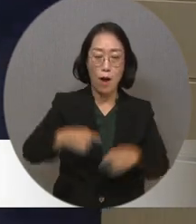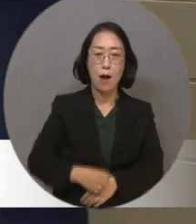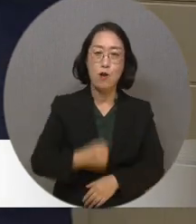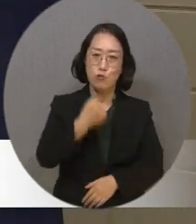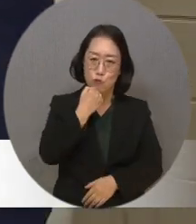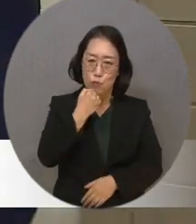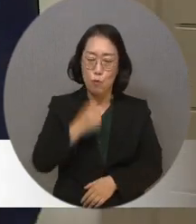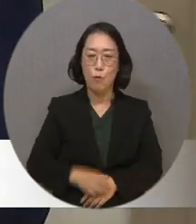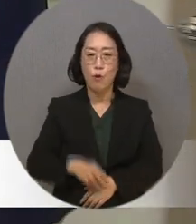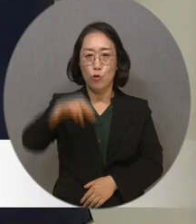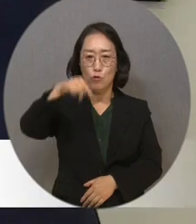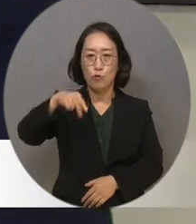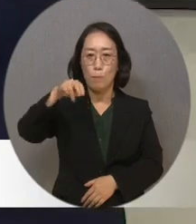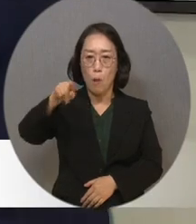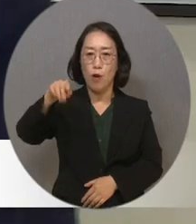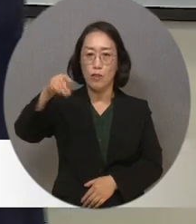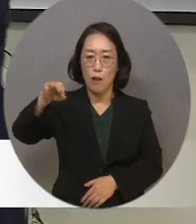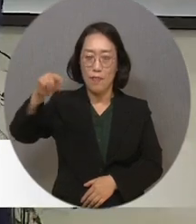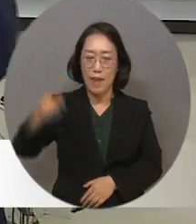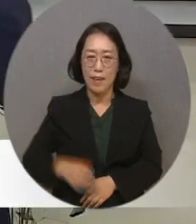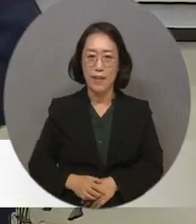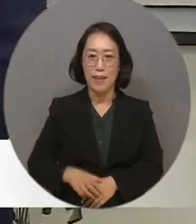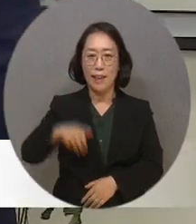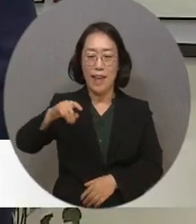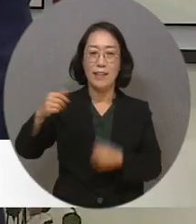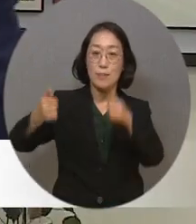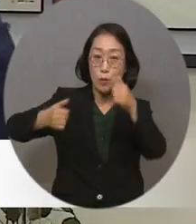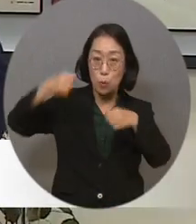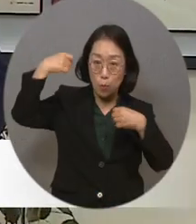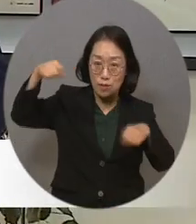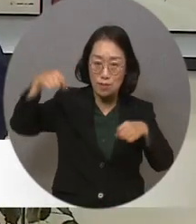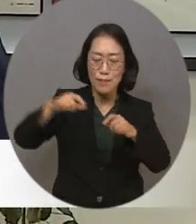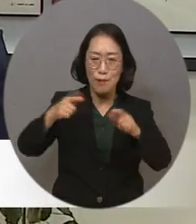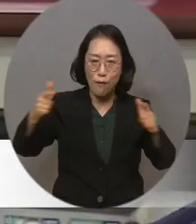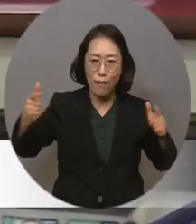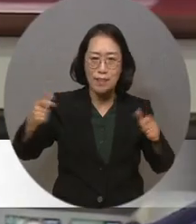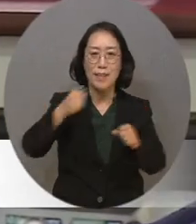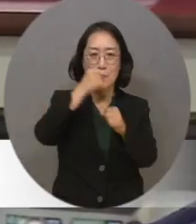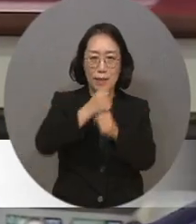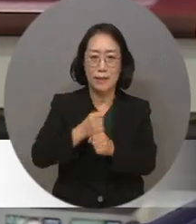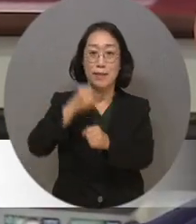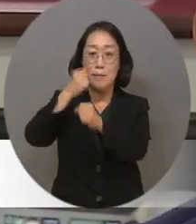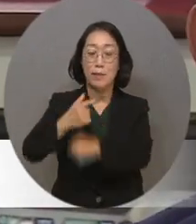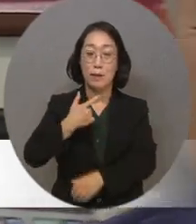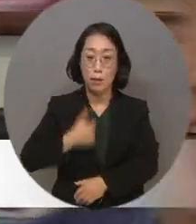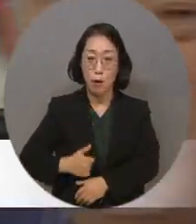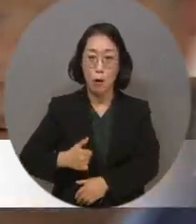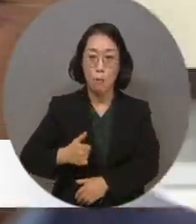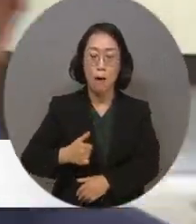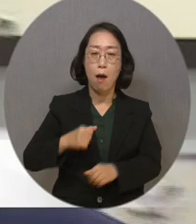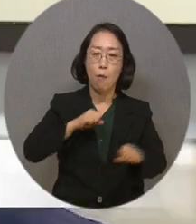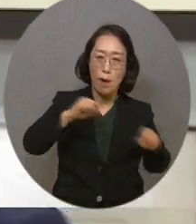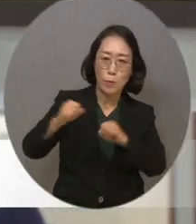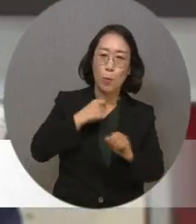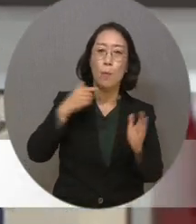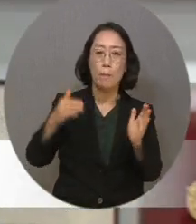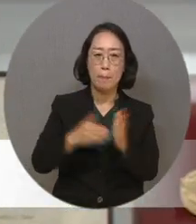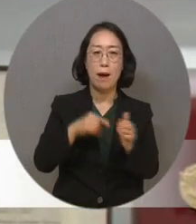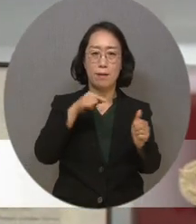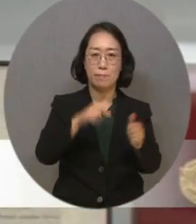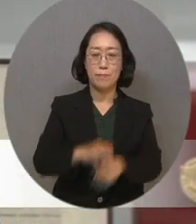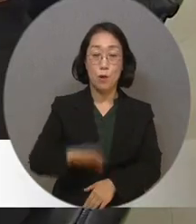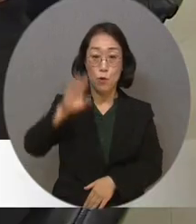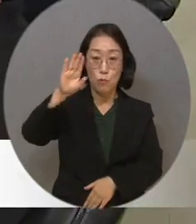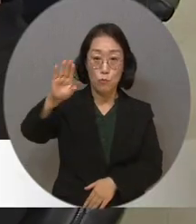1번지와 슈퍼선데이, 개그콘서트 등 다양한 예능 프로그램을 담당하며 방송계 발전에 앞장섰습니다.